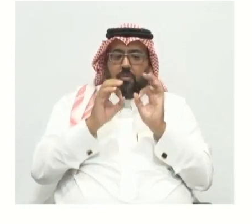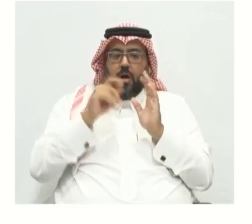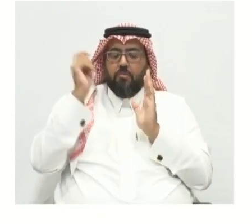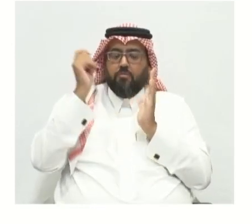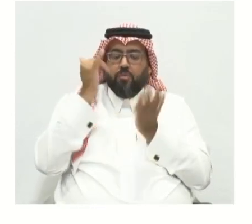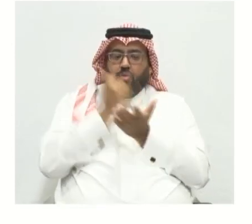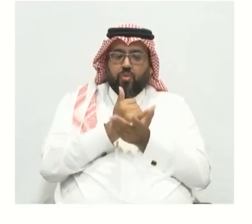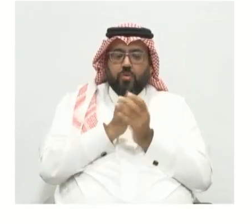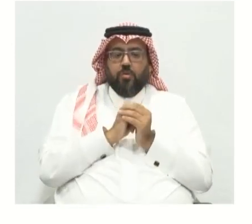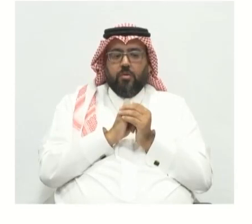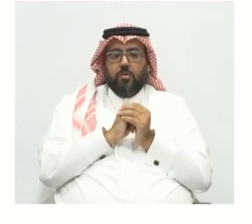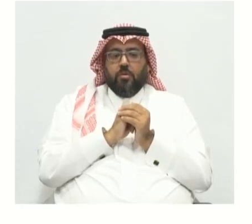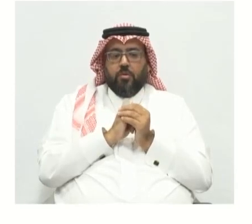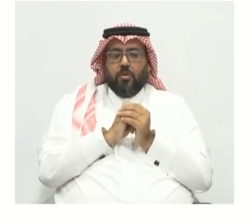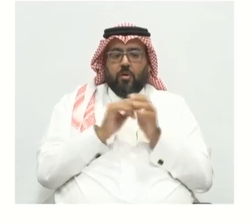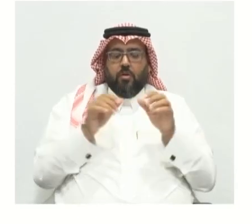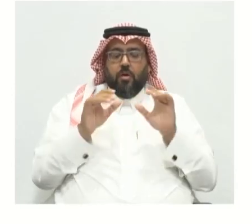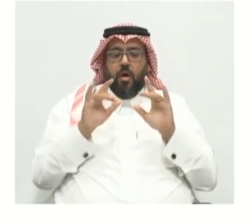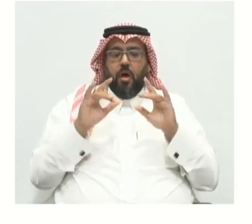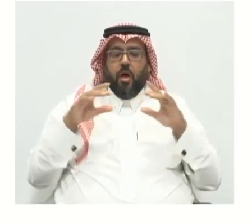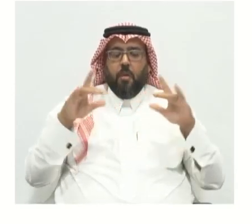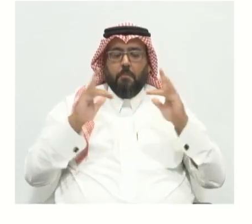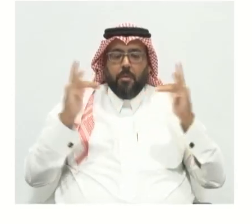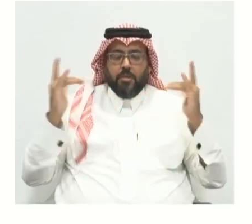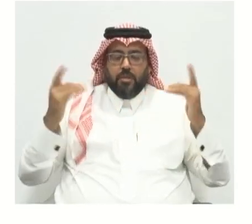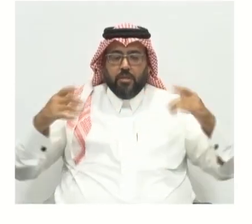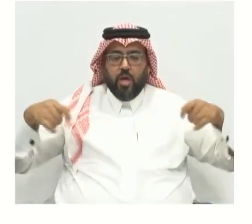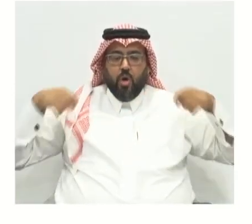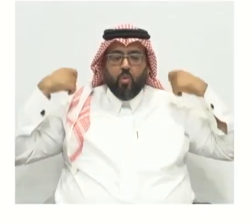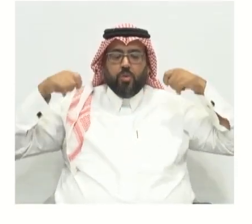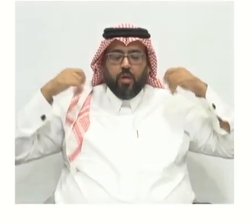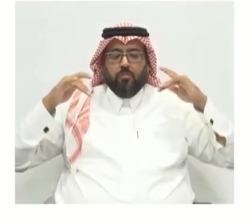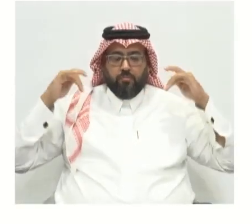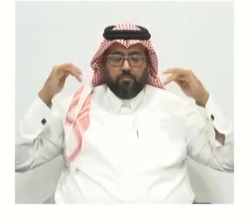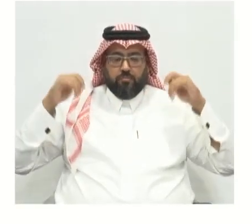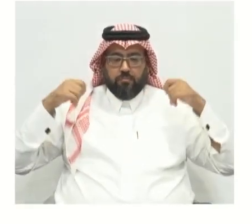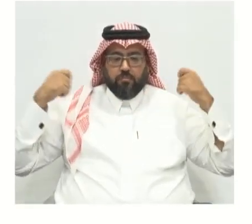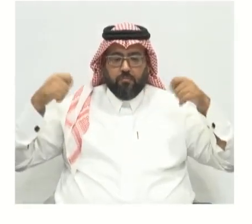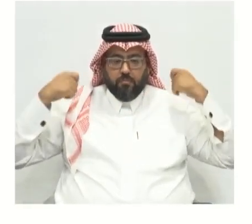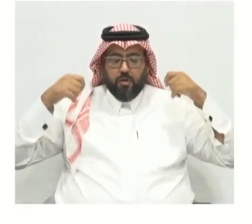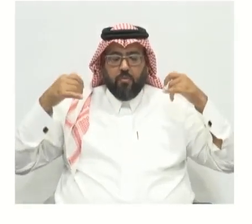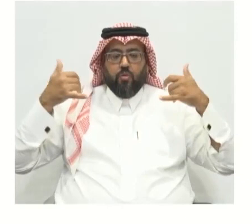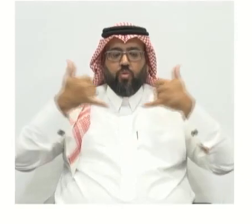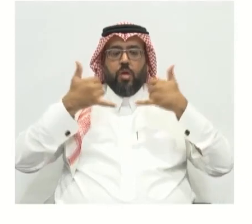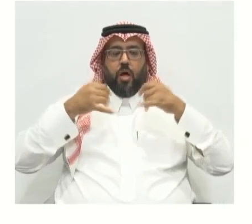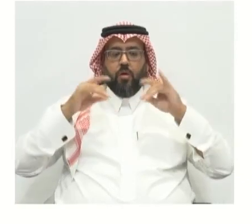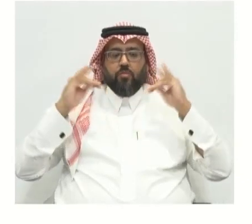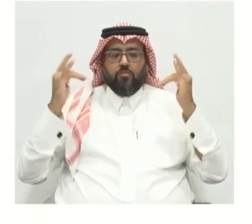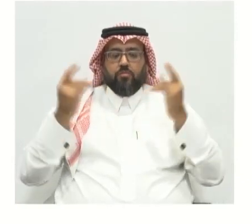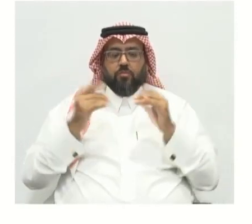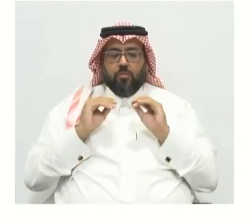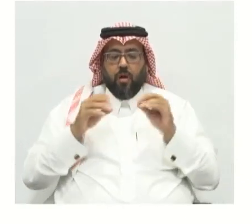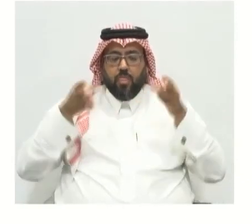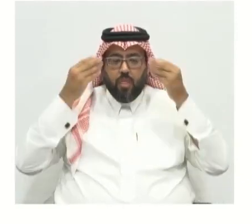التنفيذيه ماذا مجلس الوزراء حيث يرسم السياسه الداخليه والخارجيه والماليه والاقتصاديه والتعليميه